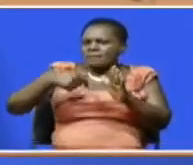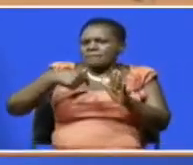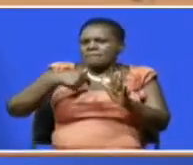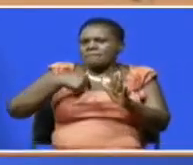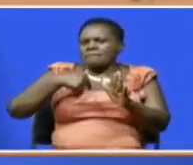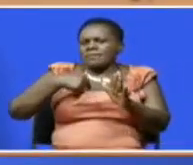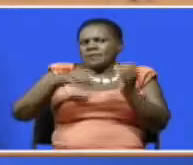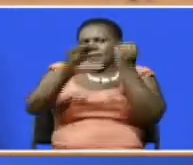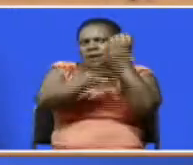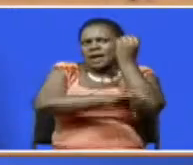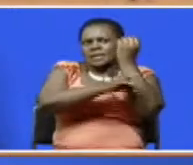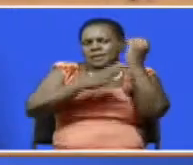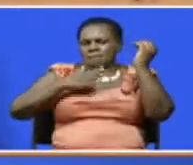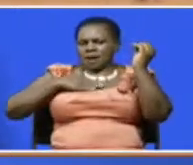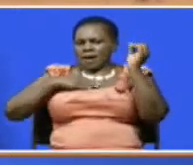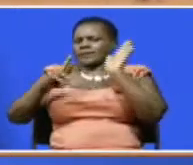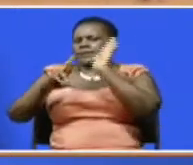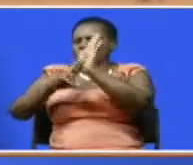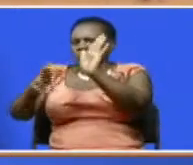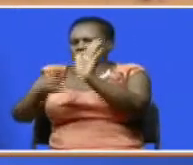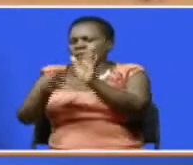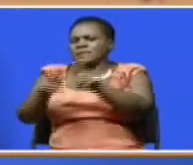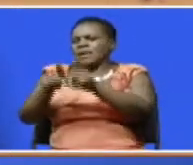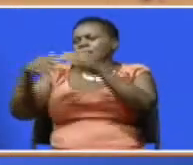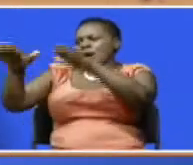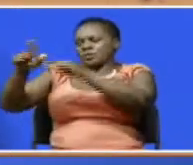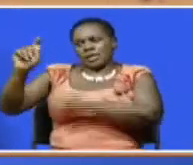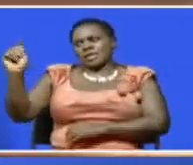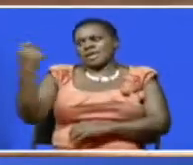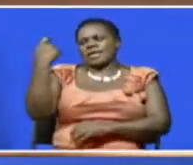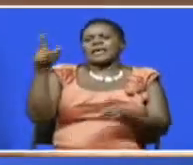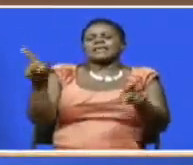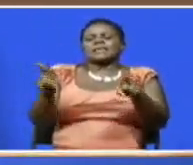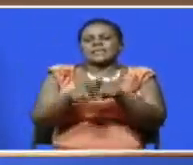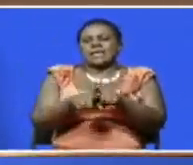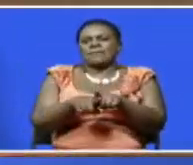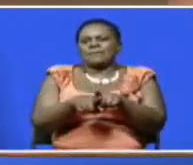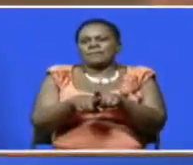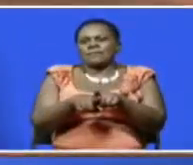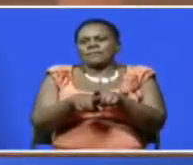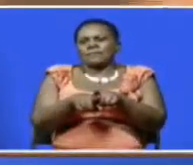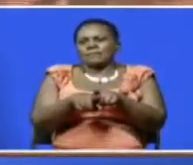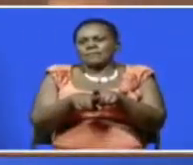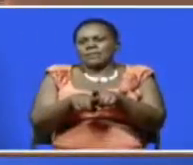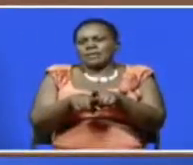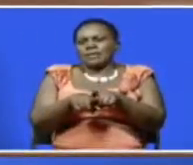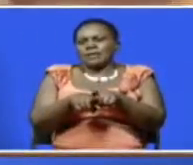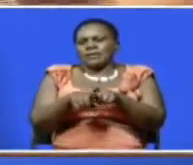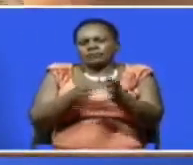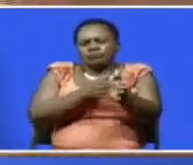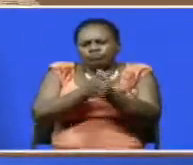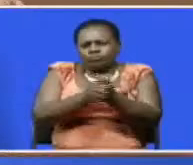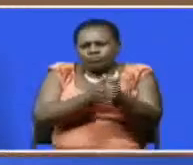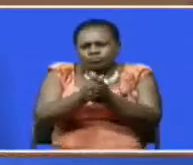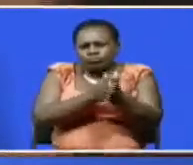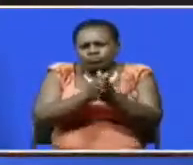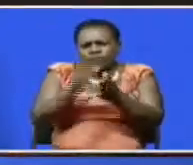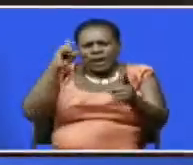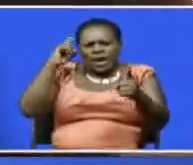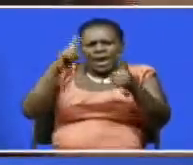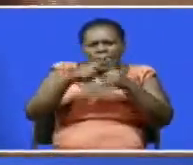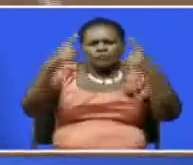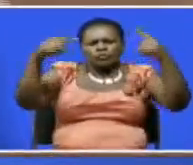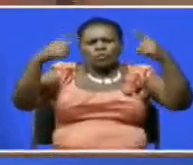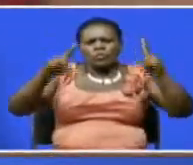ningecheze nchi yetu na nje ya Kenya pia. Msukumo wa kijana huyo kufanikiwa maishani ni